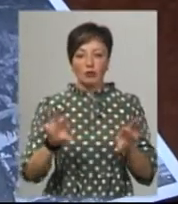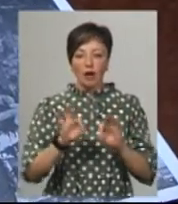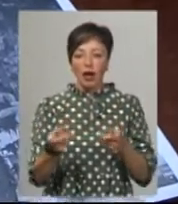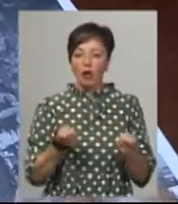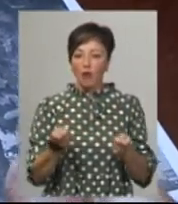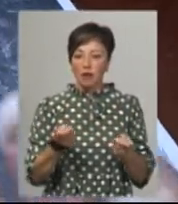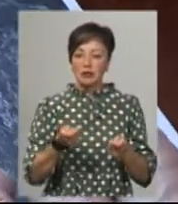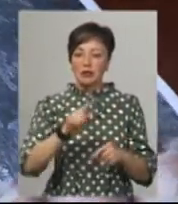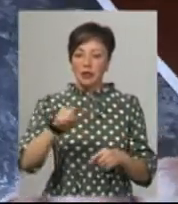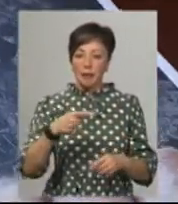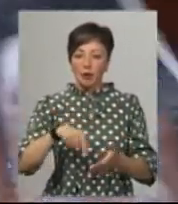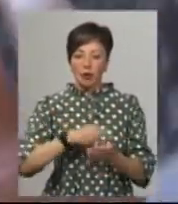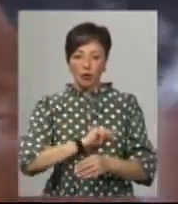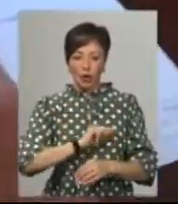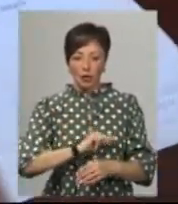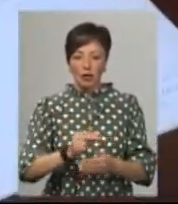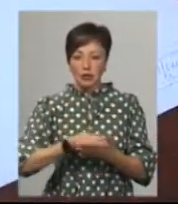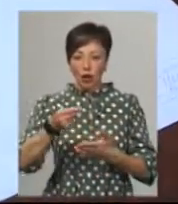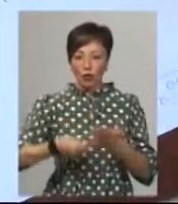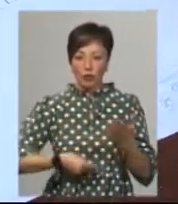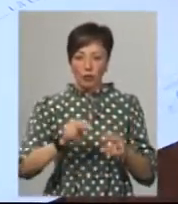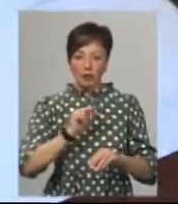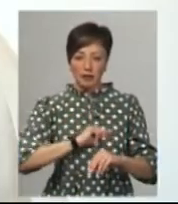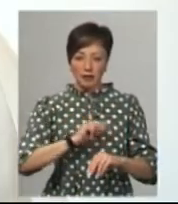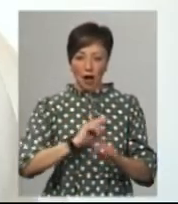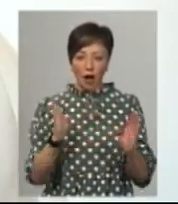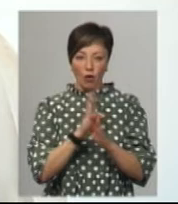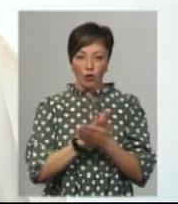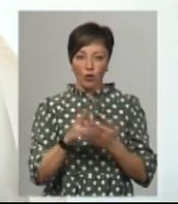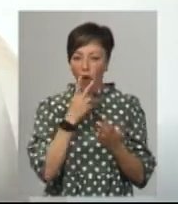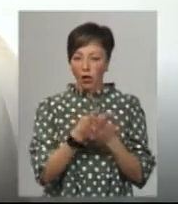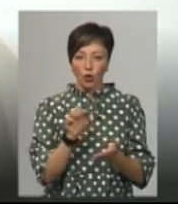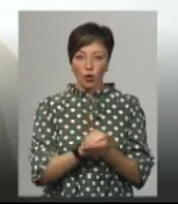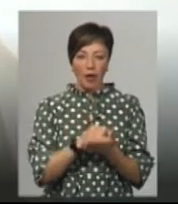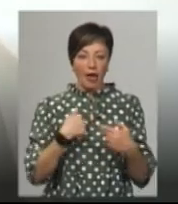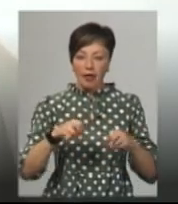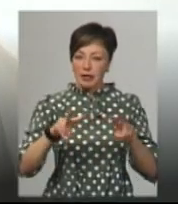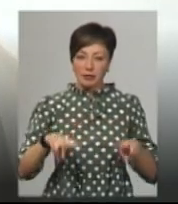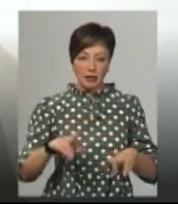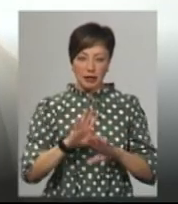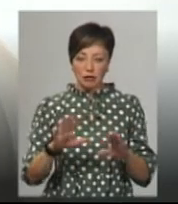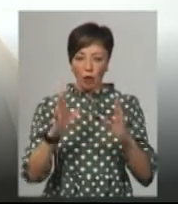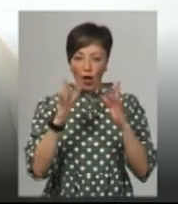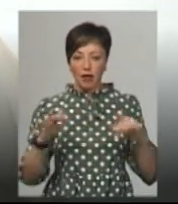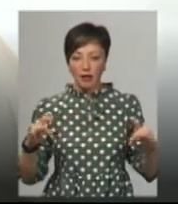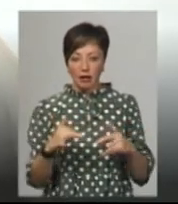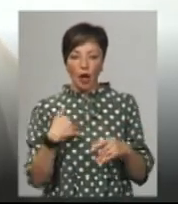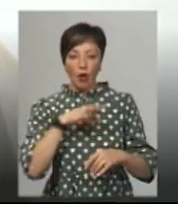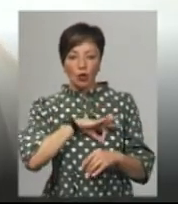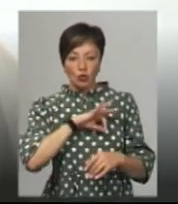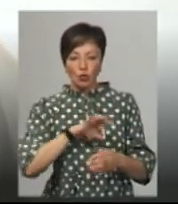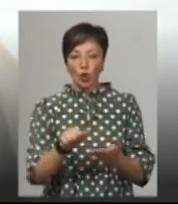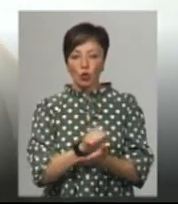керувалися запитами комунальників та заключенням еколога та показує документи. Я не спеціаліст по ялинках, я користуюся